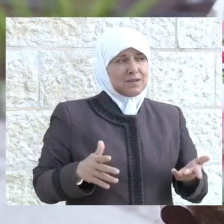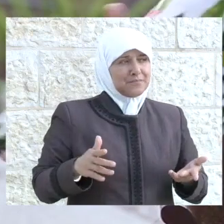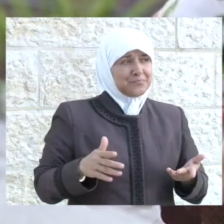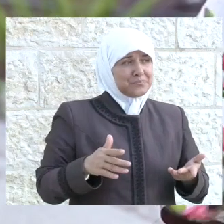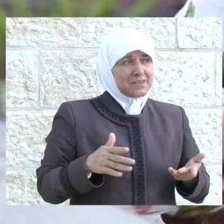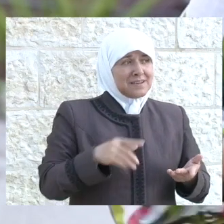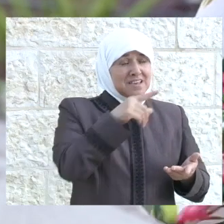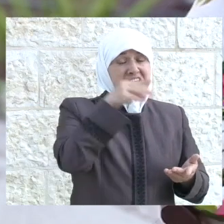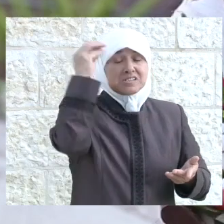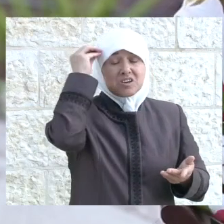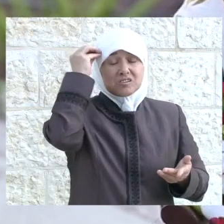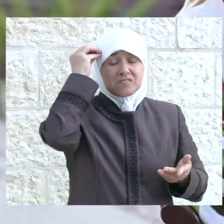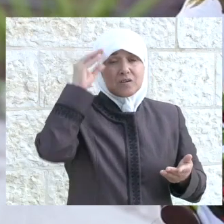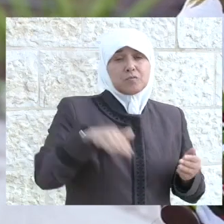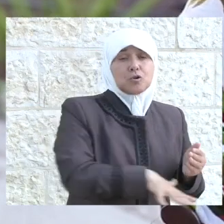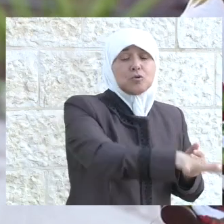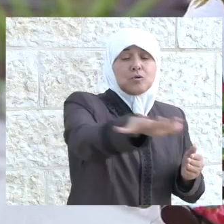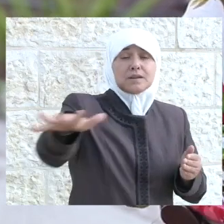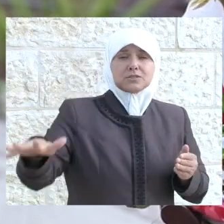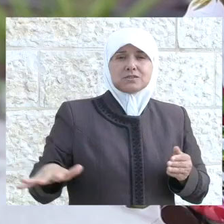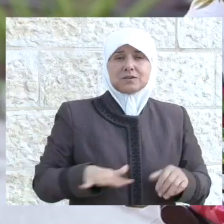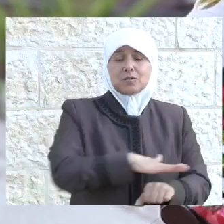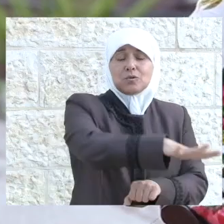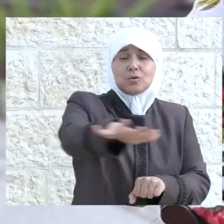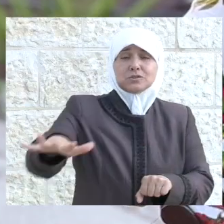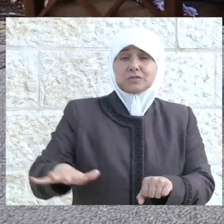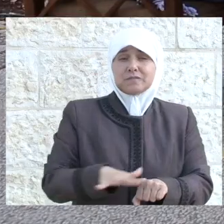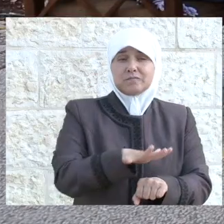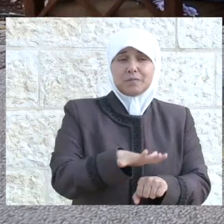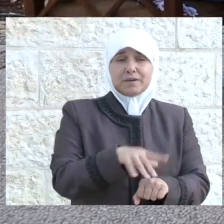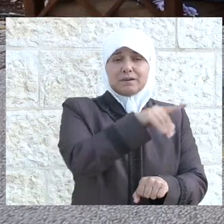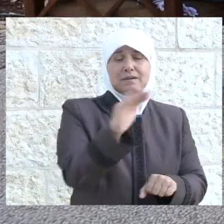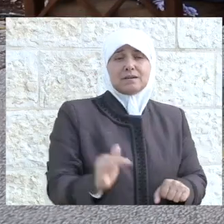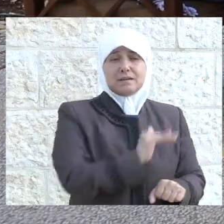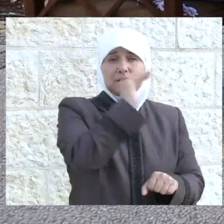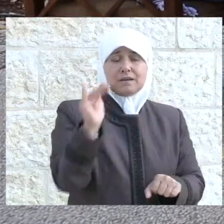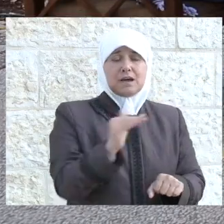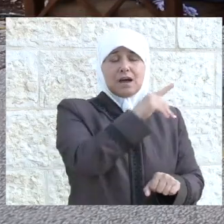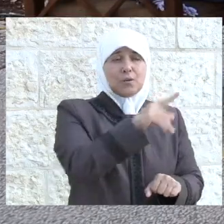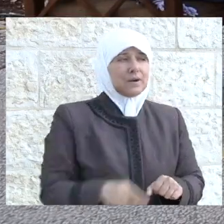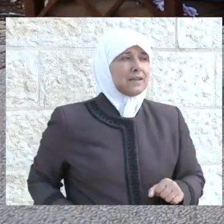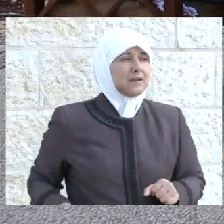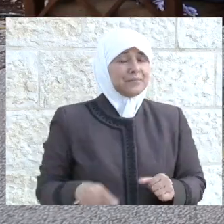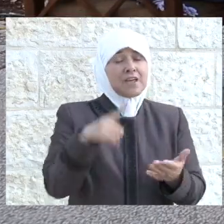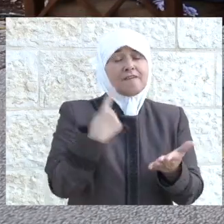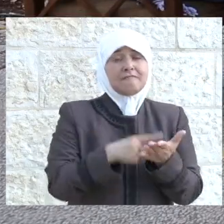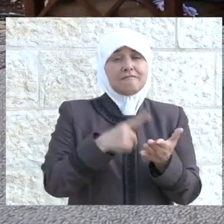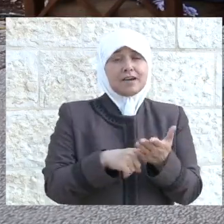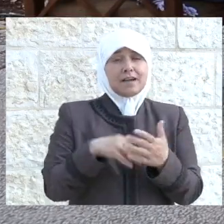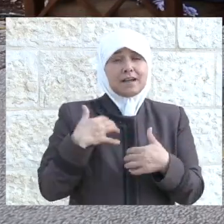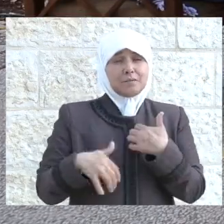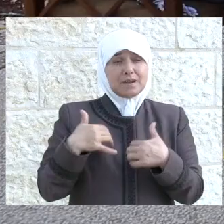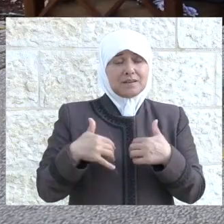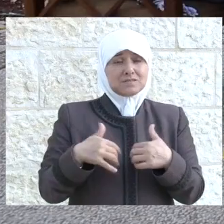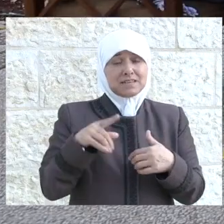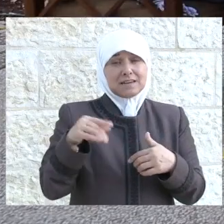كل شيء حوالي. يعني كوني شخص دارس علم نفس مختلف تماما عن اي شخص